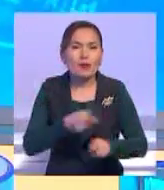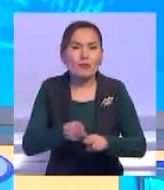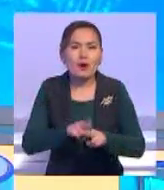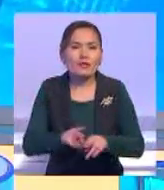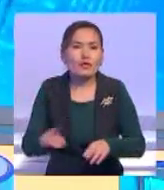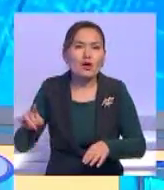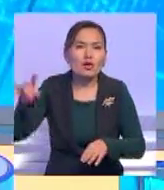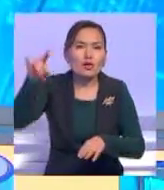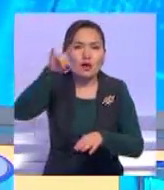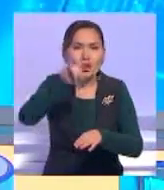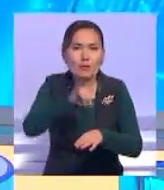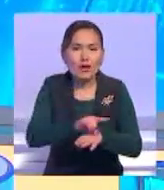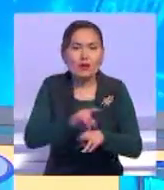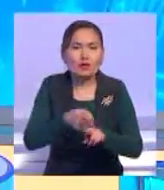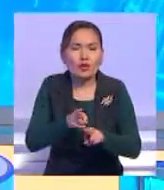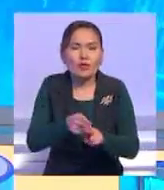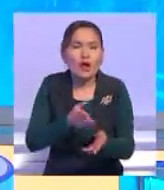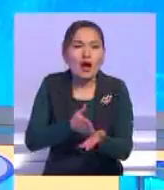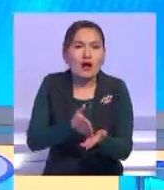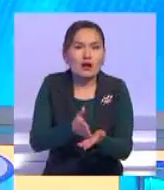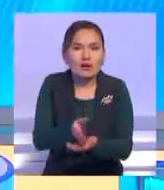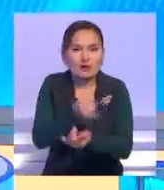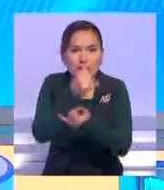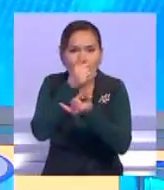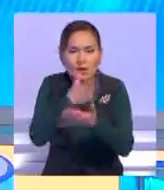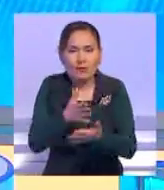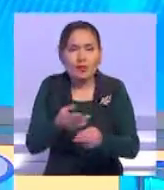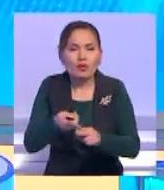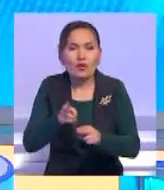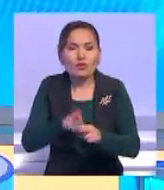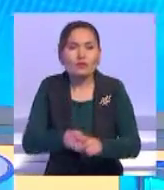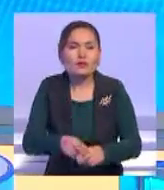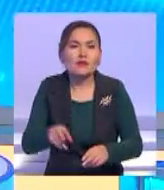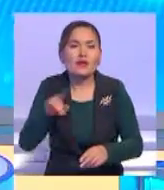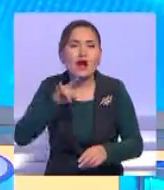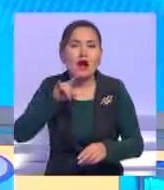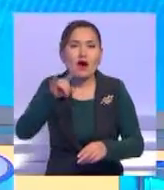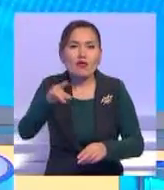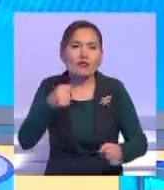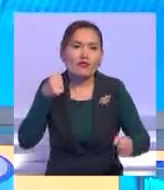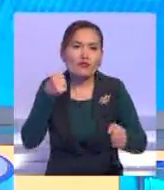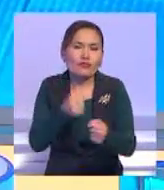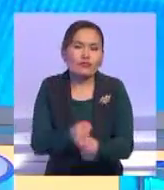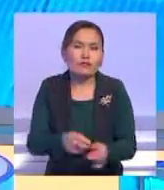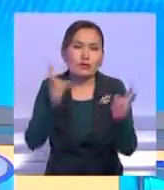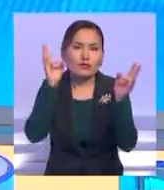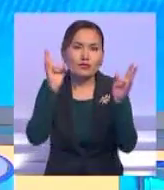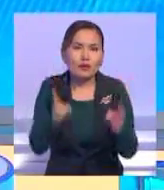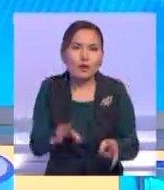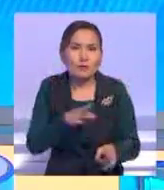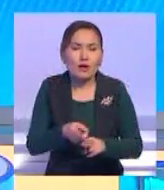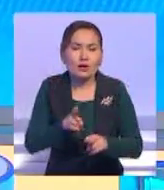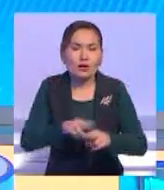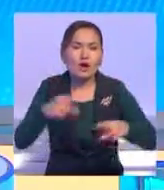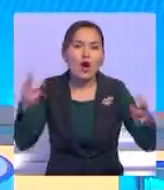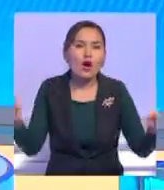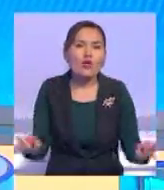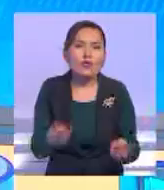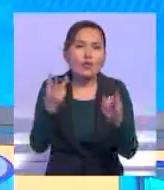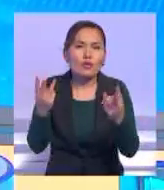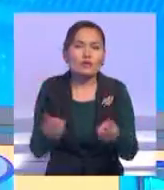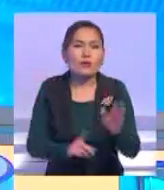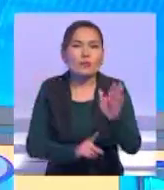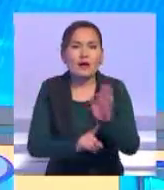көлігі қонар сәтте ұшып қону жолағына тура бағыт ала алмай жолдан шығып кеткен. Сөйтіп сол маңдағы футбол алаңының қоршауына соғылып, лешала отқа